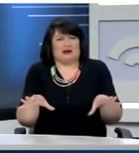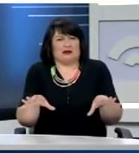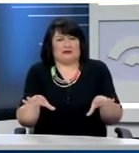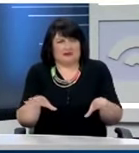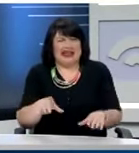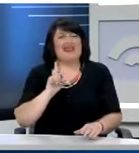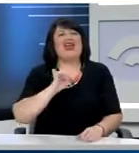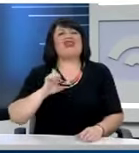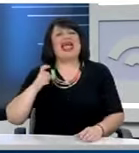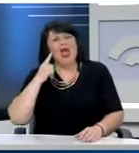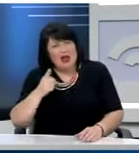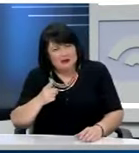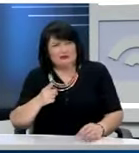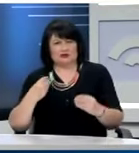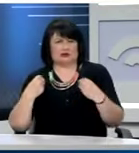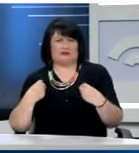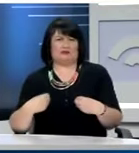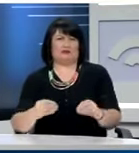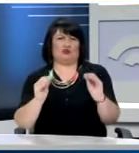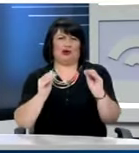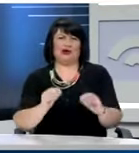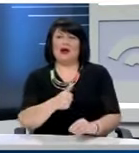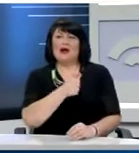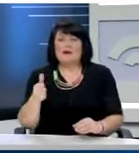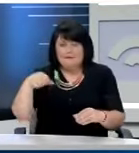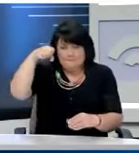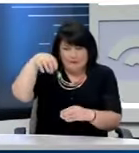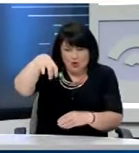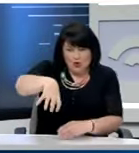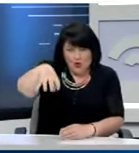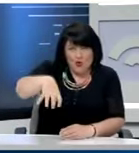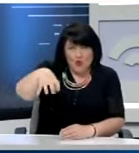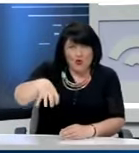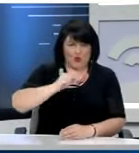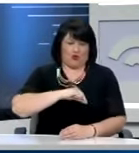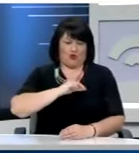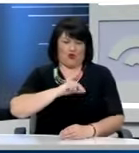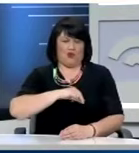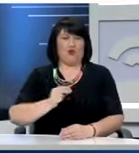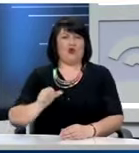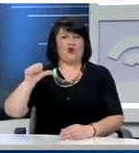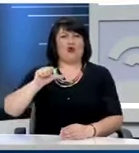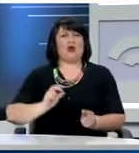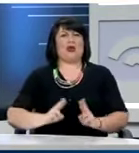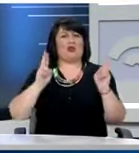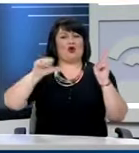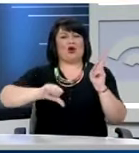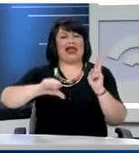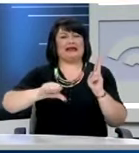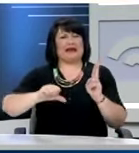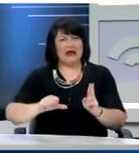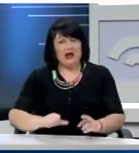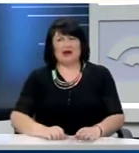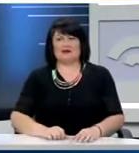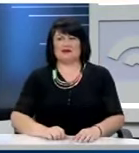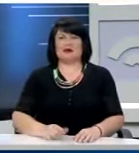ΔΔΕ, του μοναδικού κερδοφόρου πόρου της εταιρείας, μαζί με τα υδροελεκτρικά, που είχατε επίσης βάλει στο